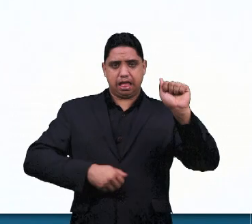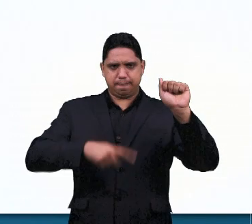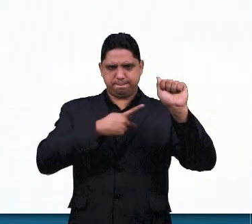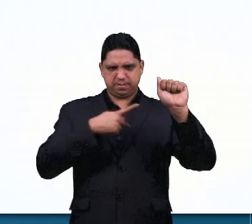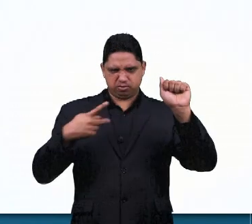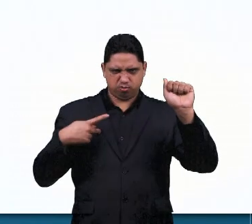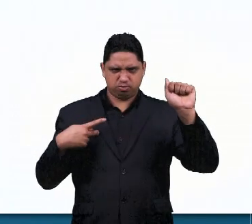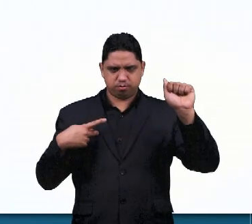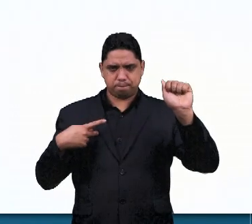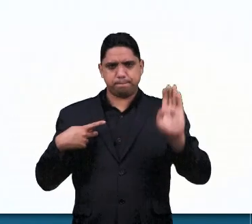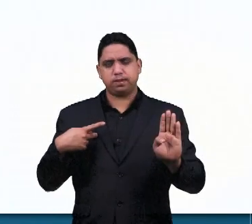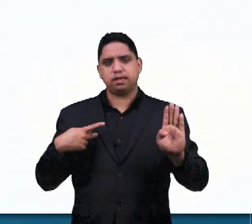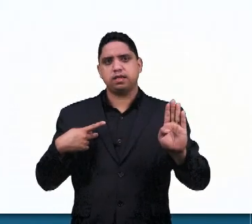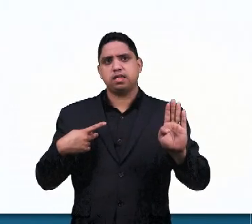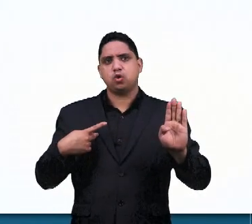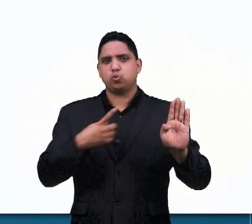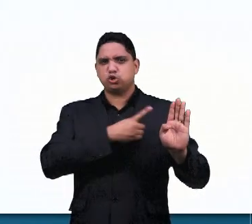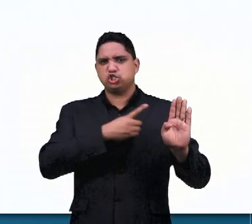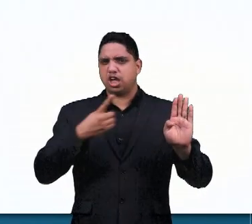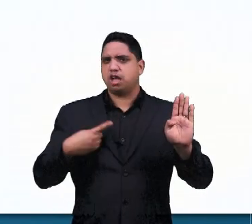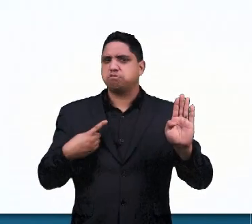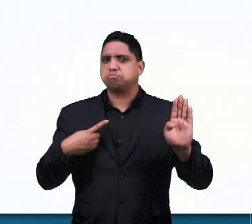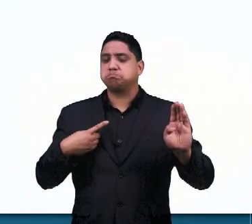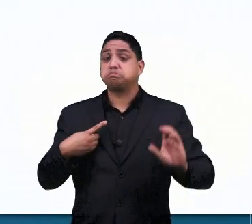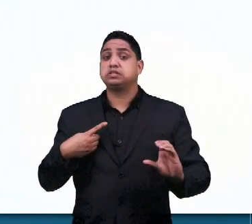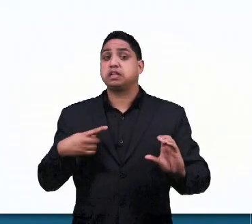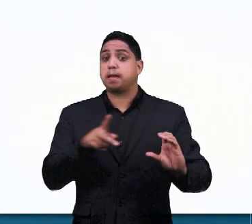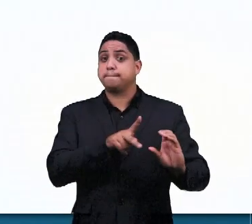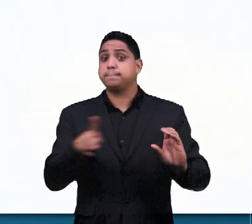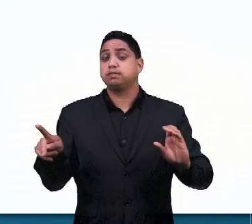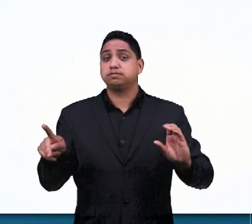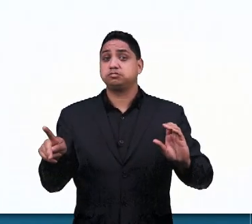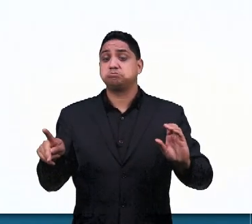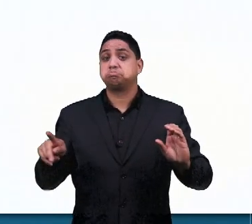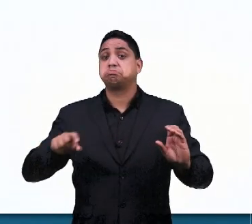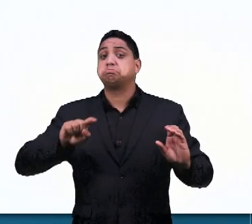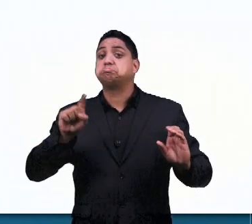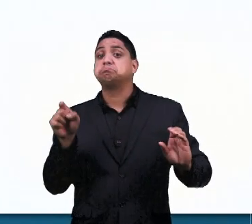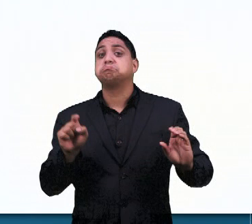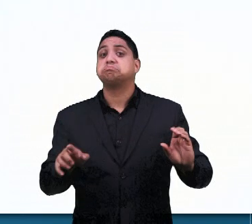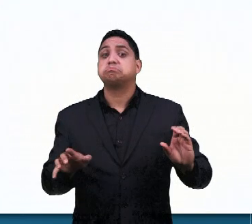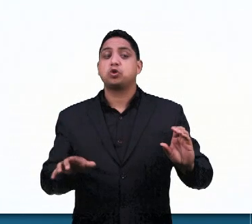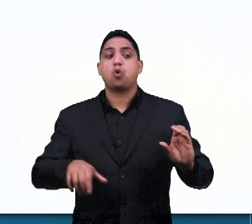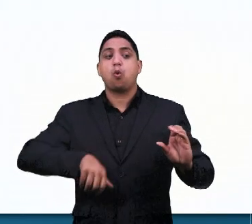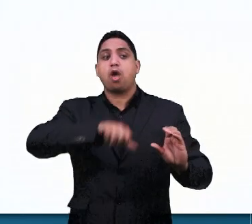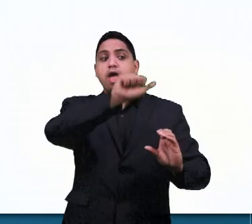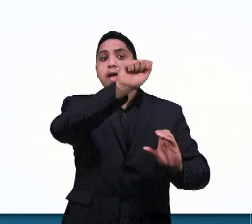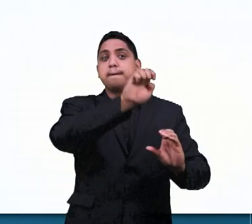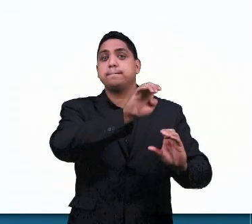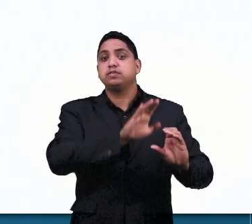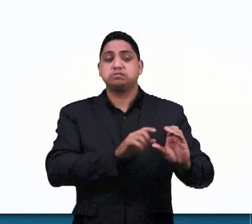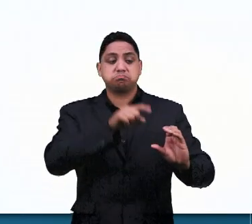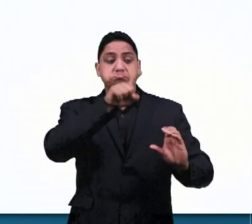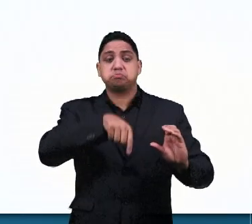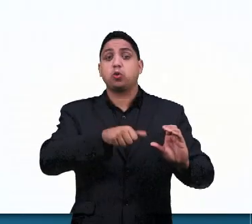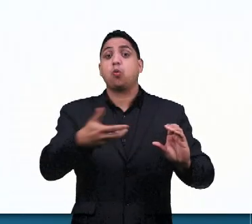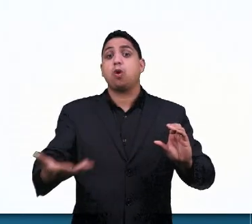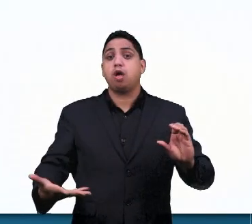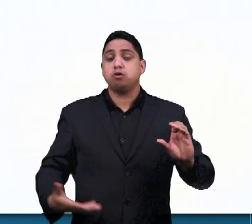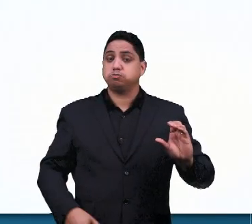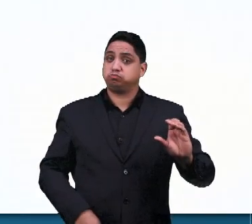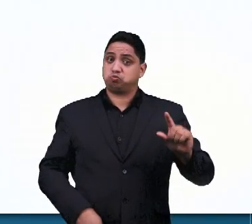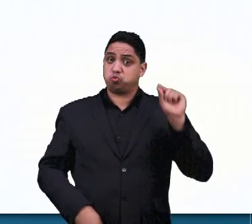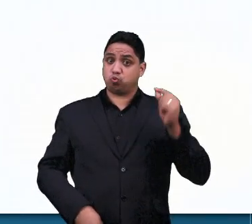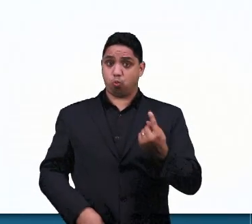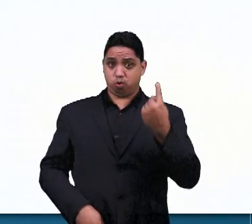lettre A, B, c'est le diacre, lettre E est le professeur. Donc les enfants intermédiaires et adolescents vont répondre à cette question.